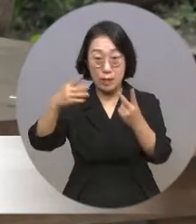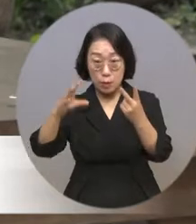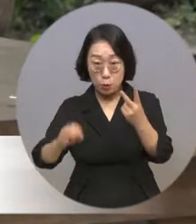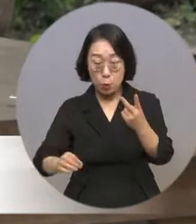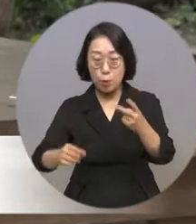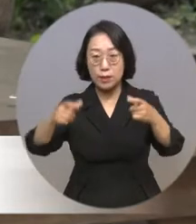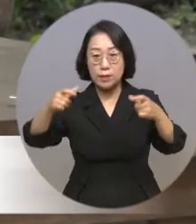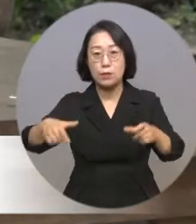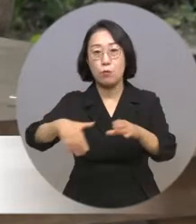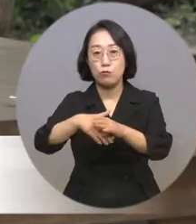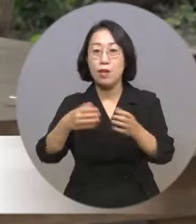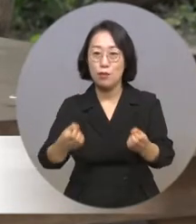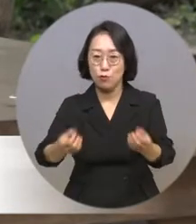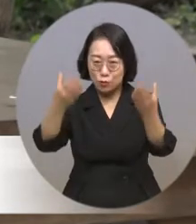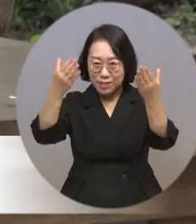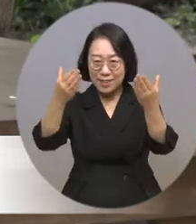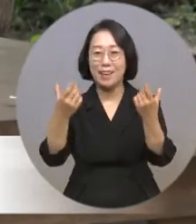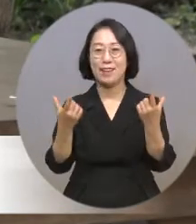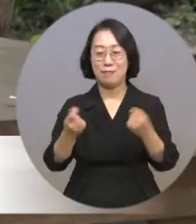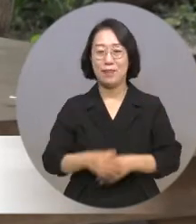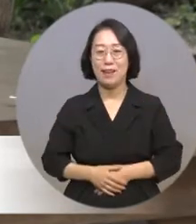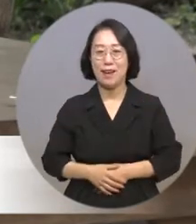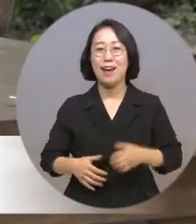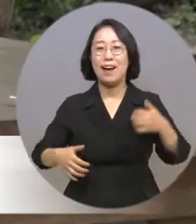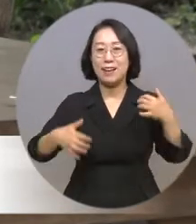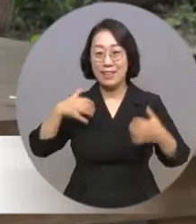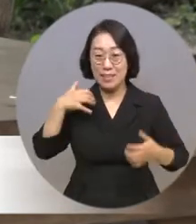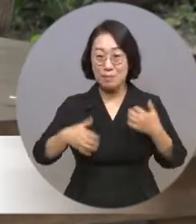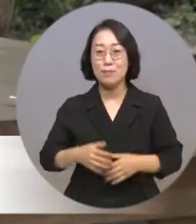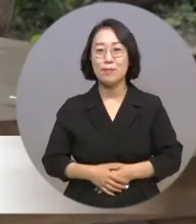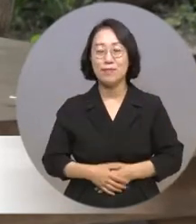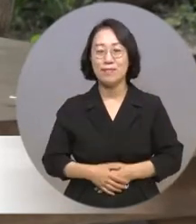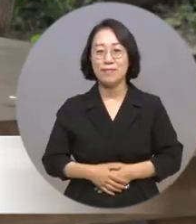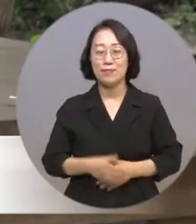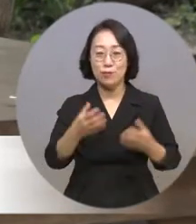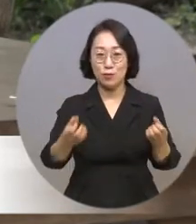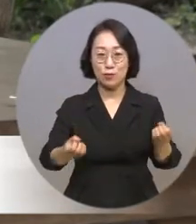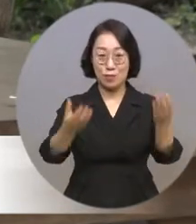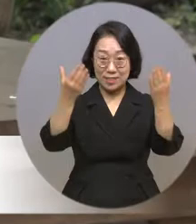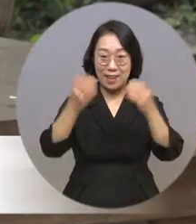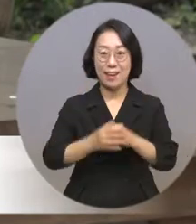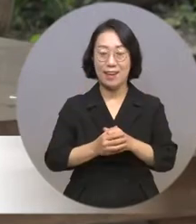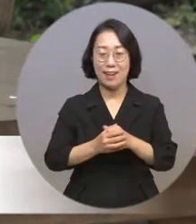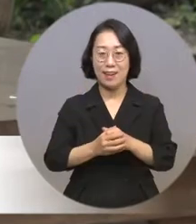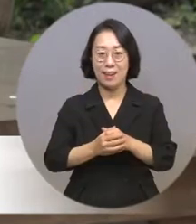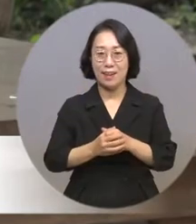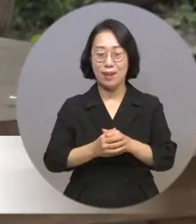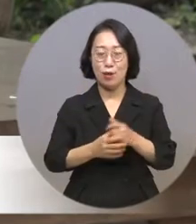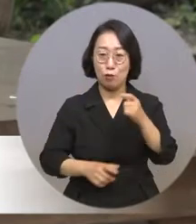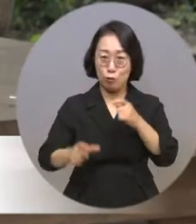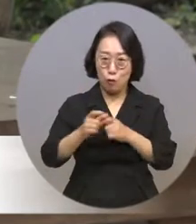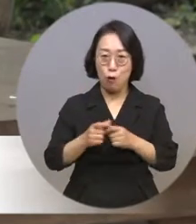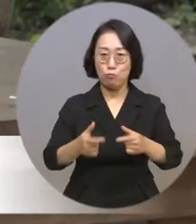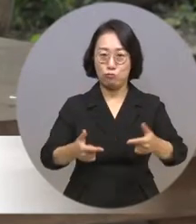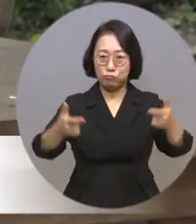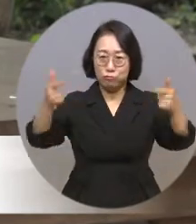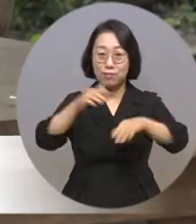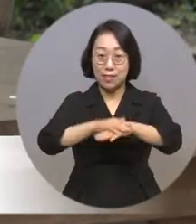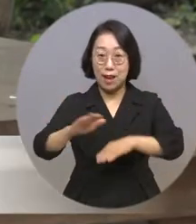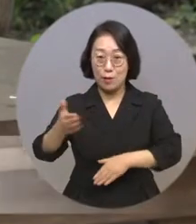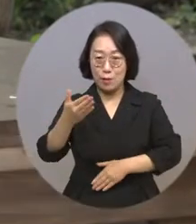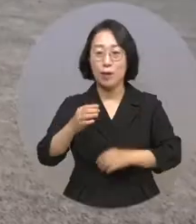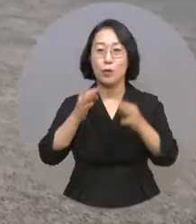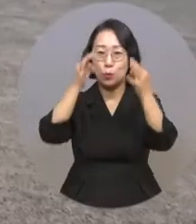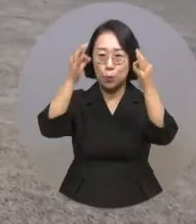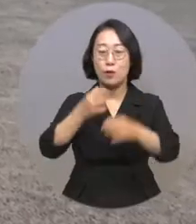문화 축제로서 이제 열리게 되었습니다. 기쁜 그런 그 축제로 승화될 수 있도록 함께 노력했으면